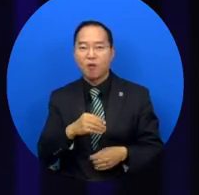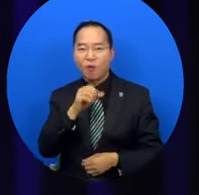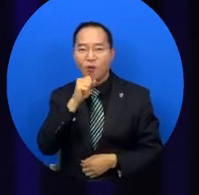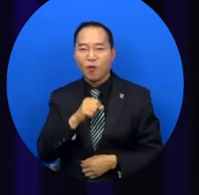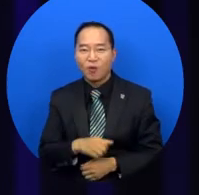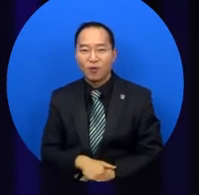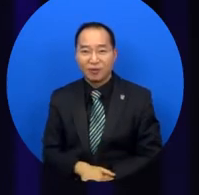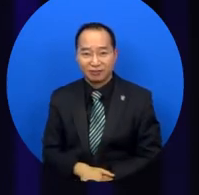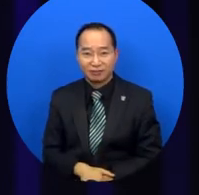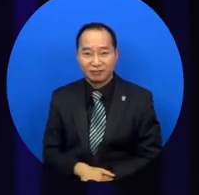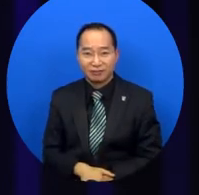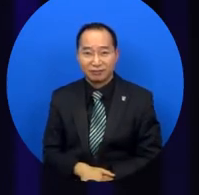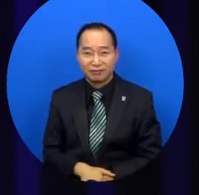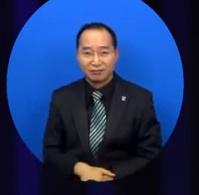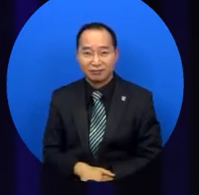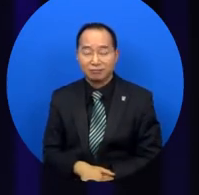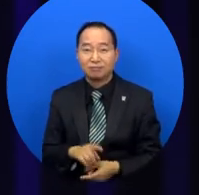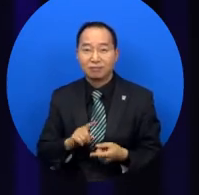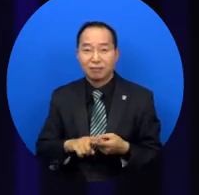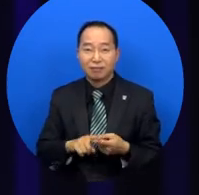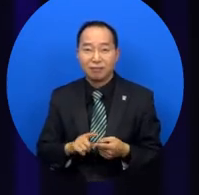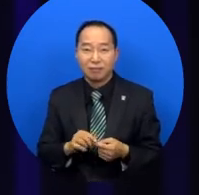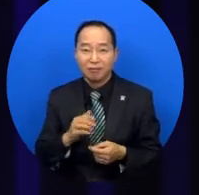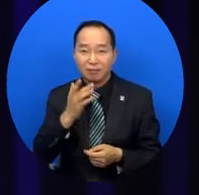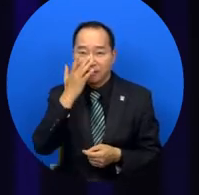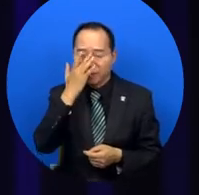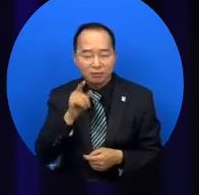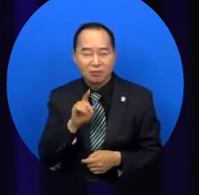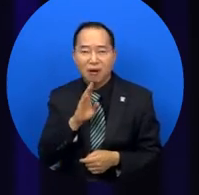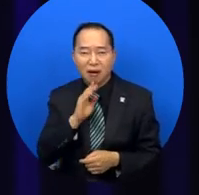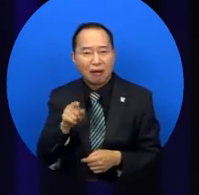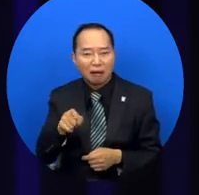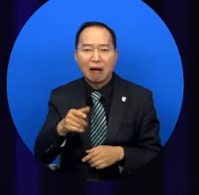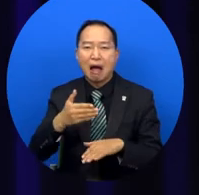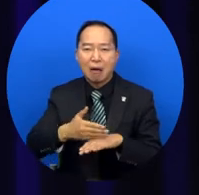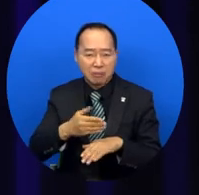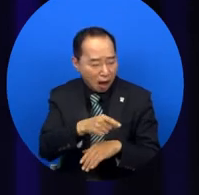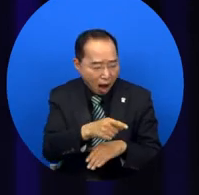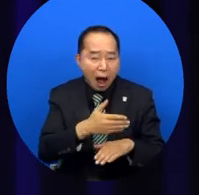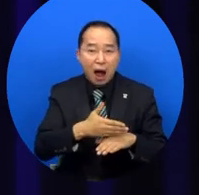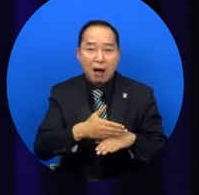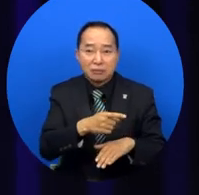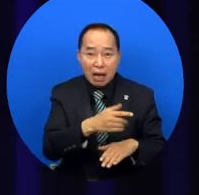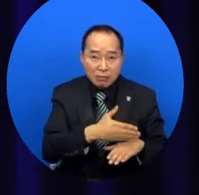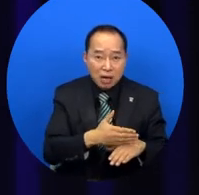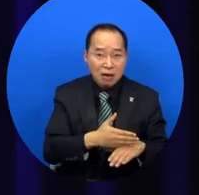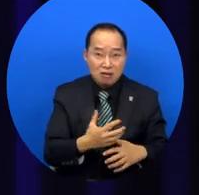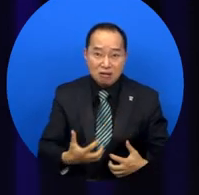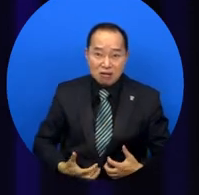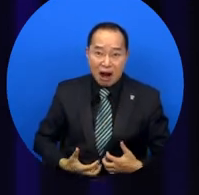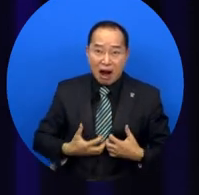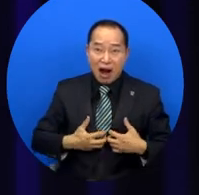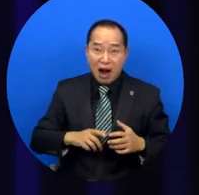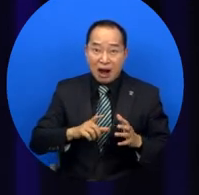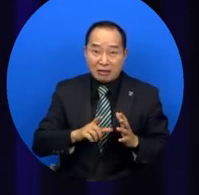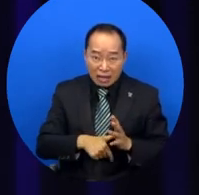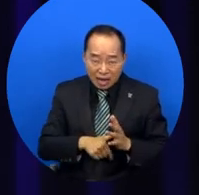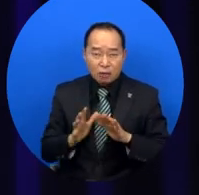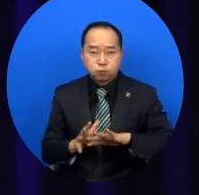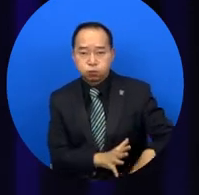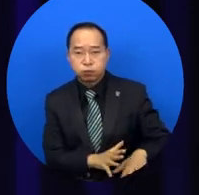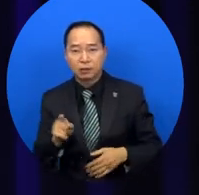그래도 훨씬 더 좀 기대지잖아. 그런 거에 대해서 난 정말 감사하다는 거를 이제 열 막